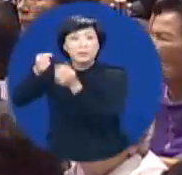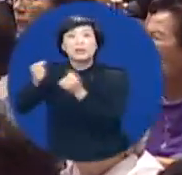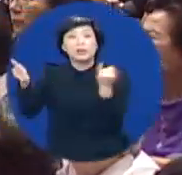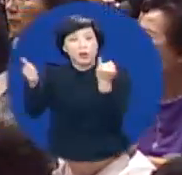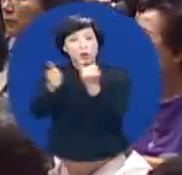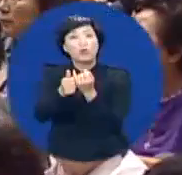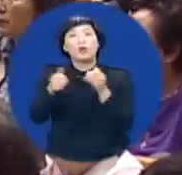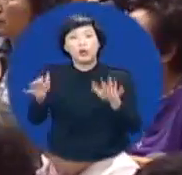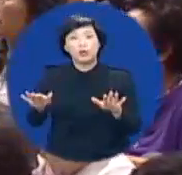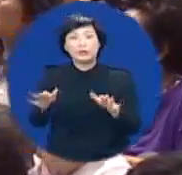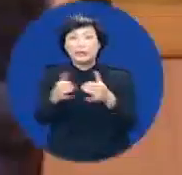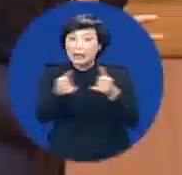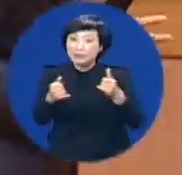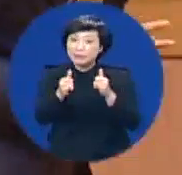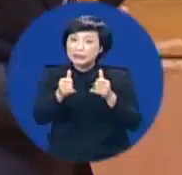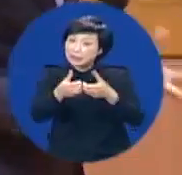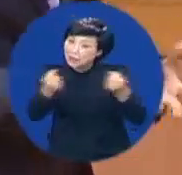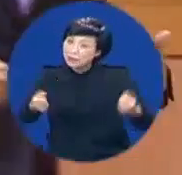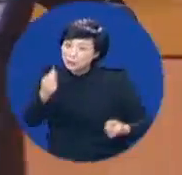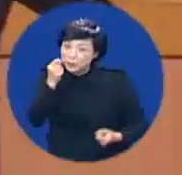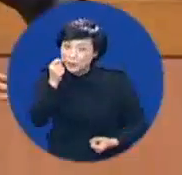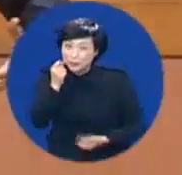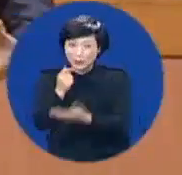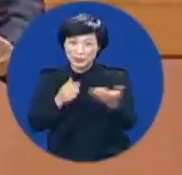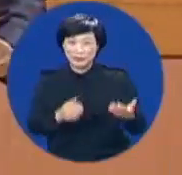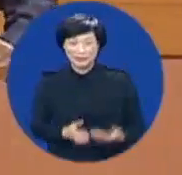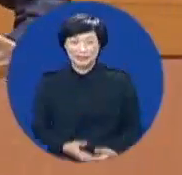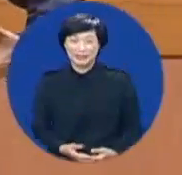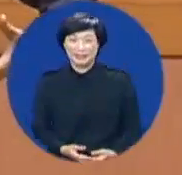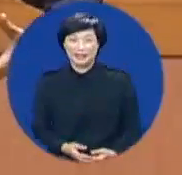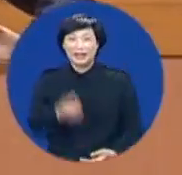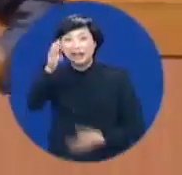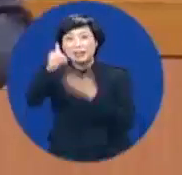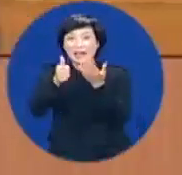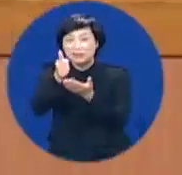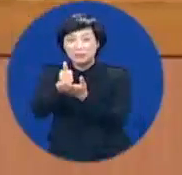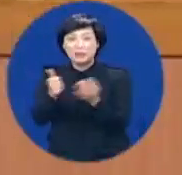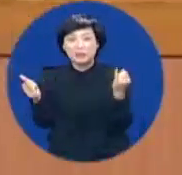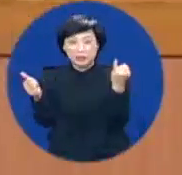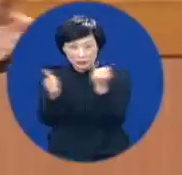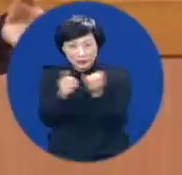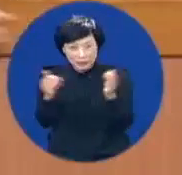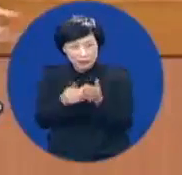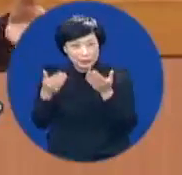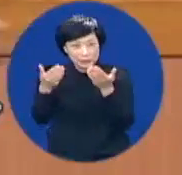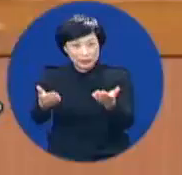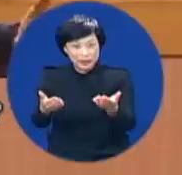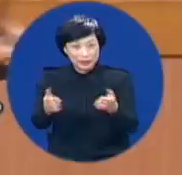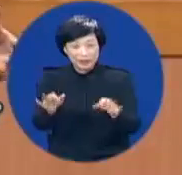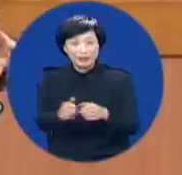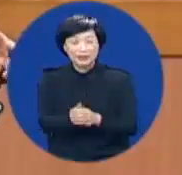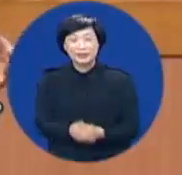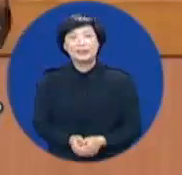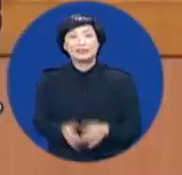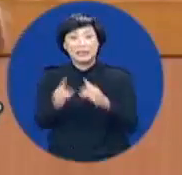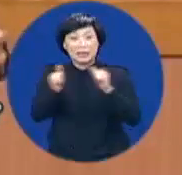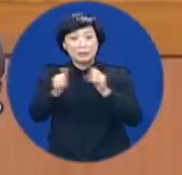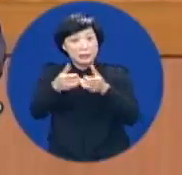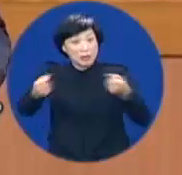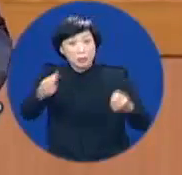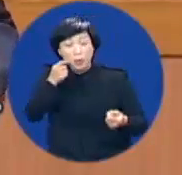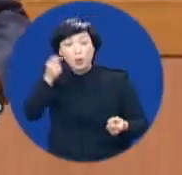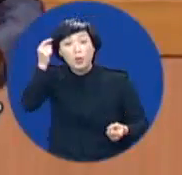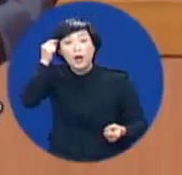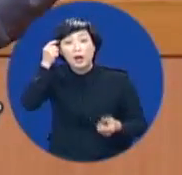자, 못할지니라. 이렇게 하나님께서 짝지어 준 건 사람이 나누지 못한다. 왜 못